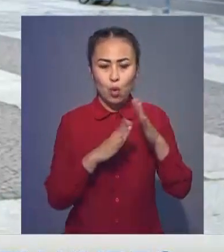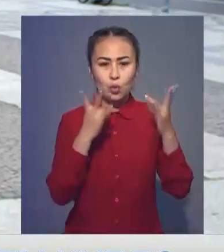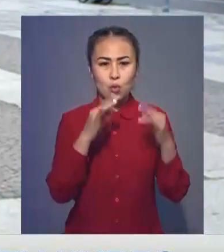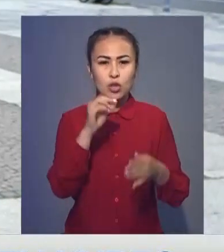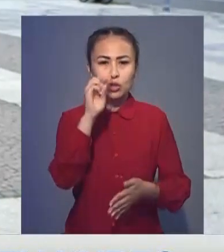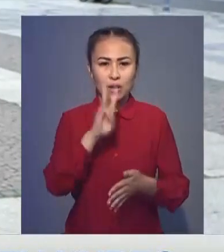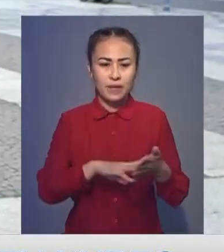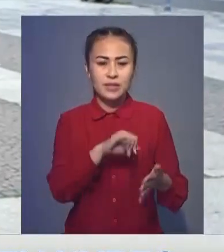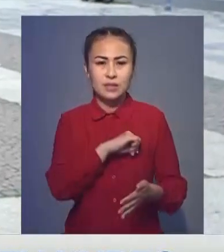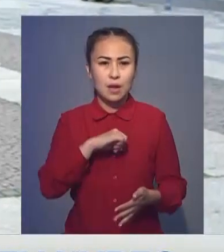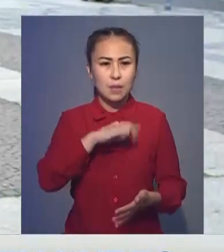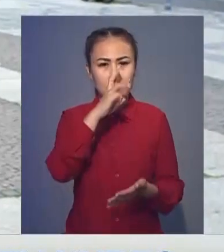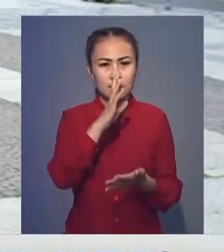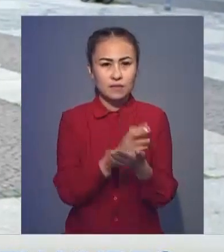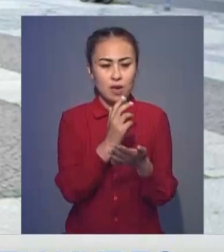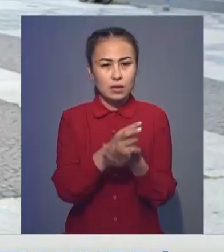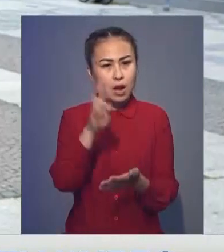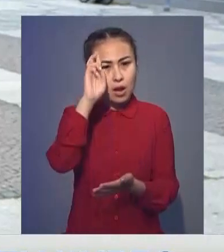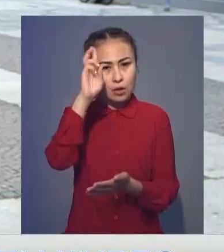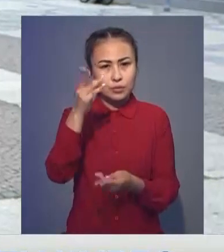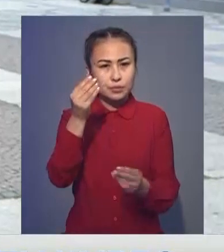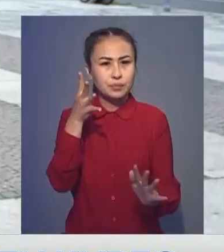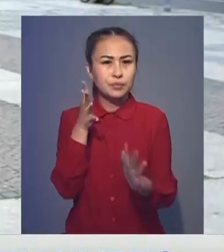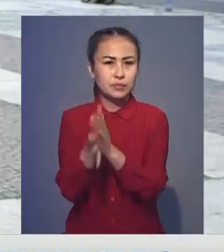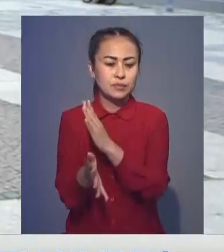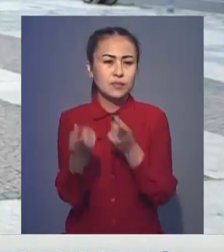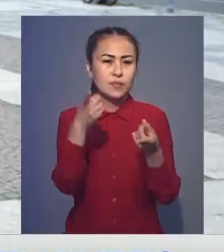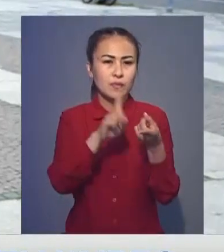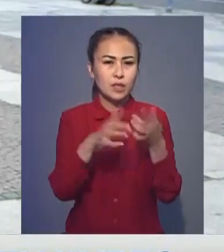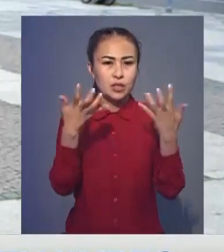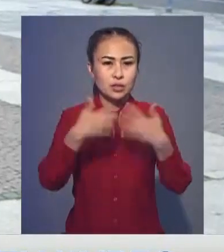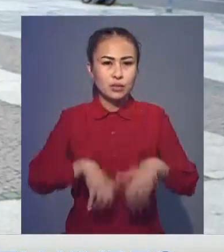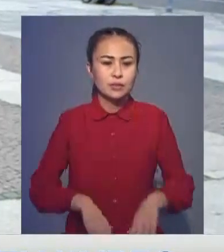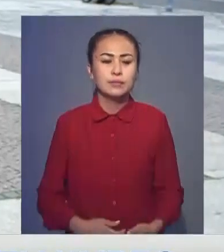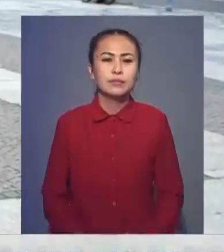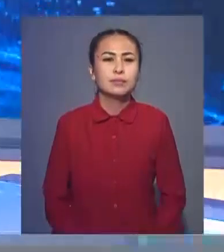өзі адамның тапқан табысына, мемлекетке келтірген шығынына байланысты есептеледі.